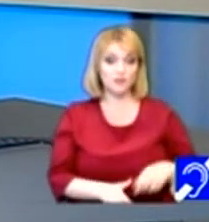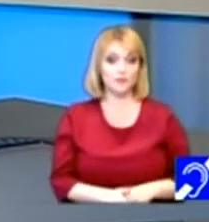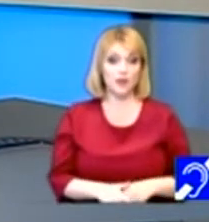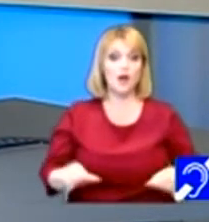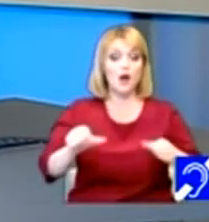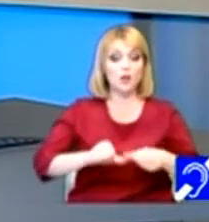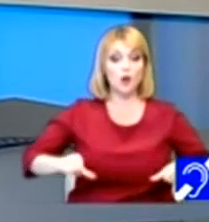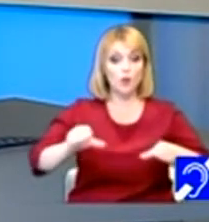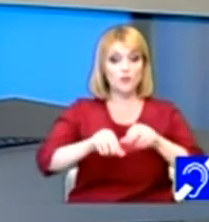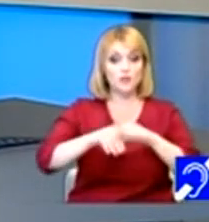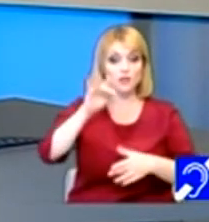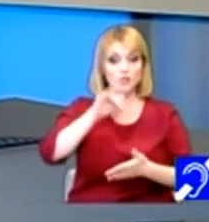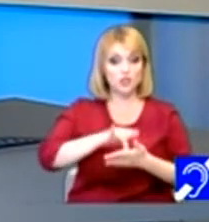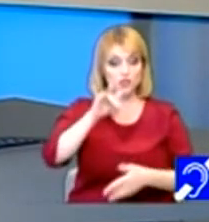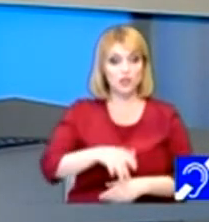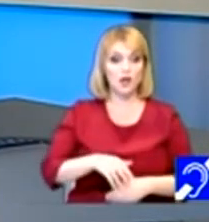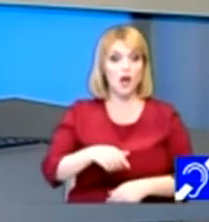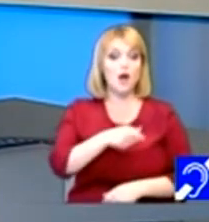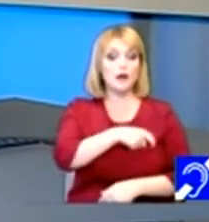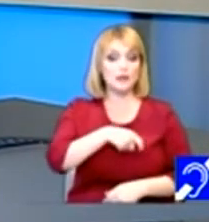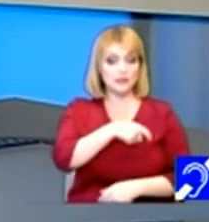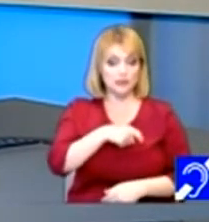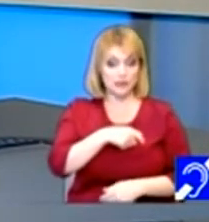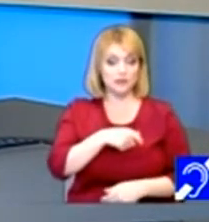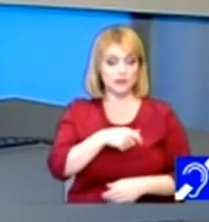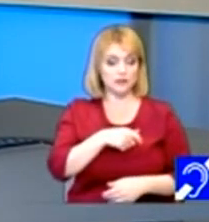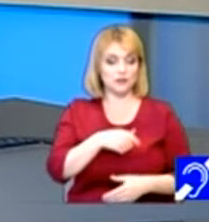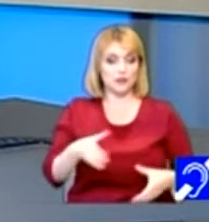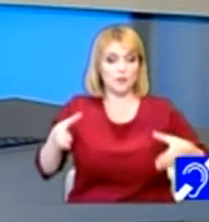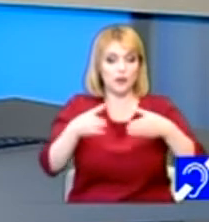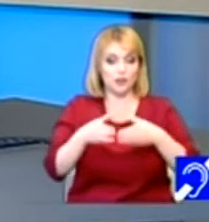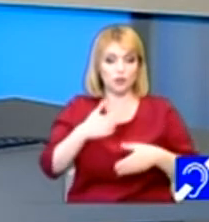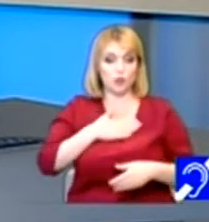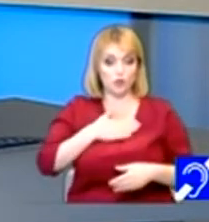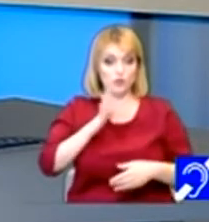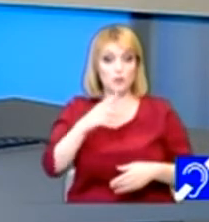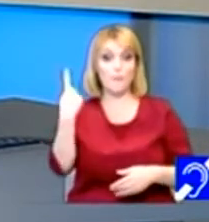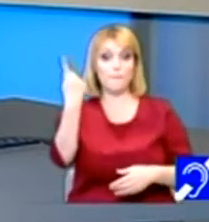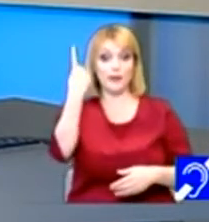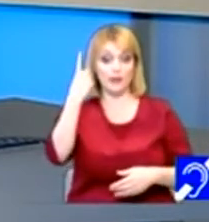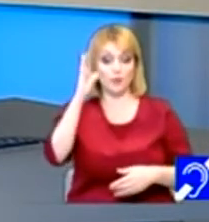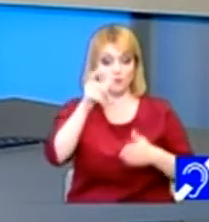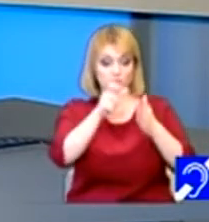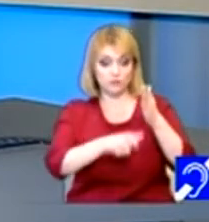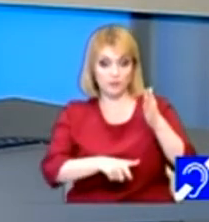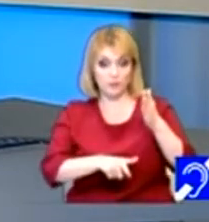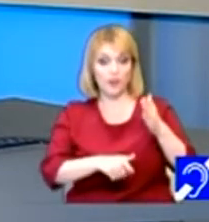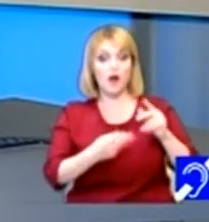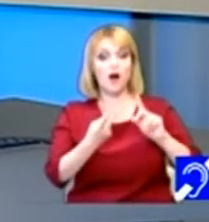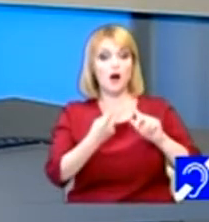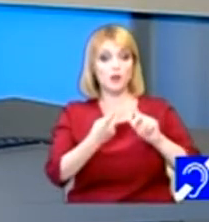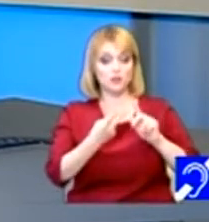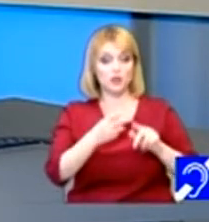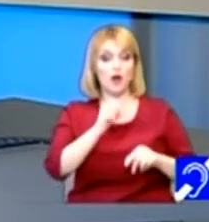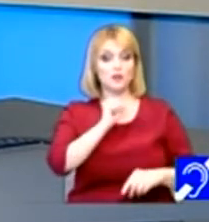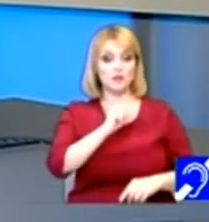la scrutinul din 1 noiembrie, candidatul partidului nostru, Renato Usatăi, va fi primul pe buletinul de vot, urmat de liderul platformei, da,